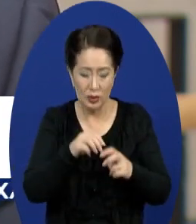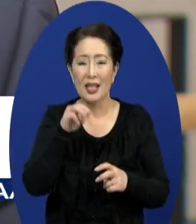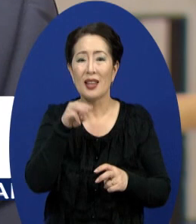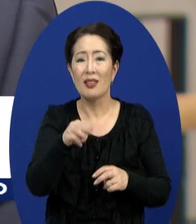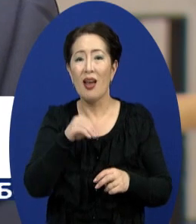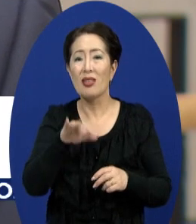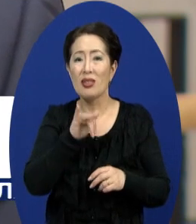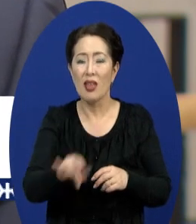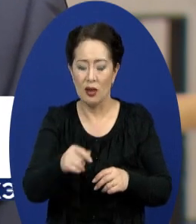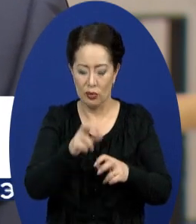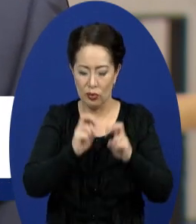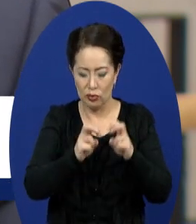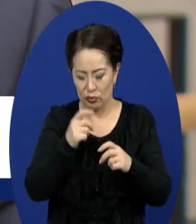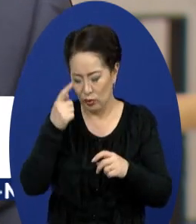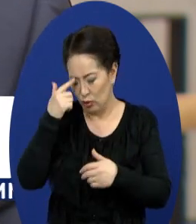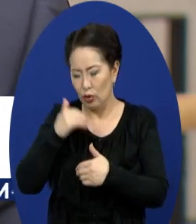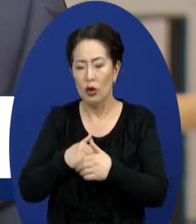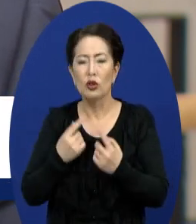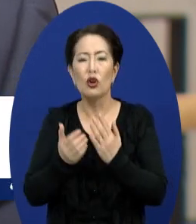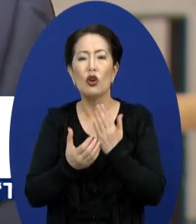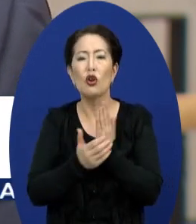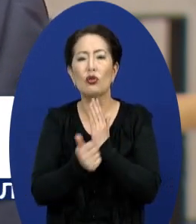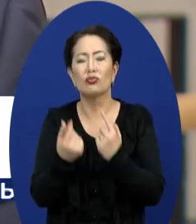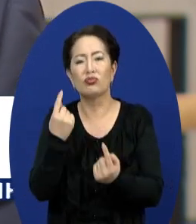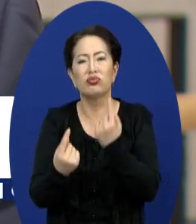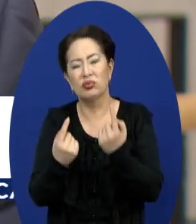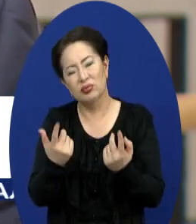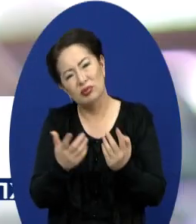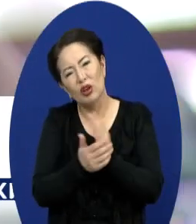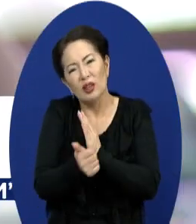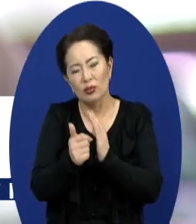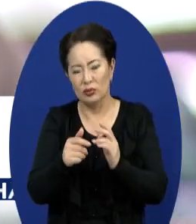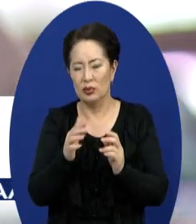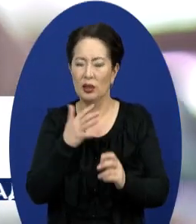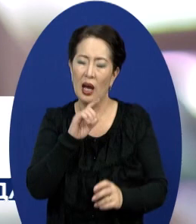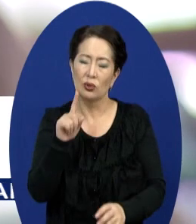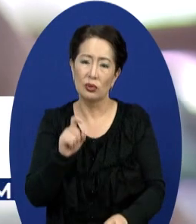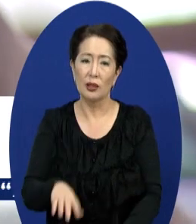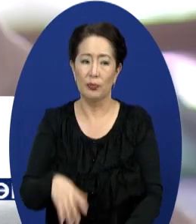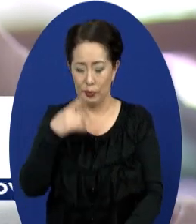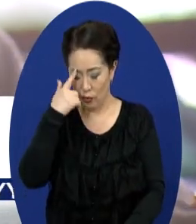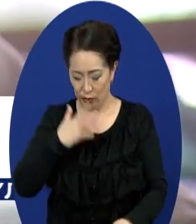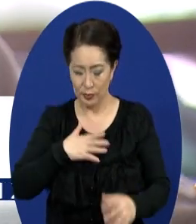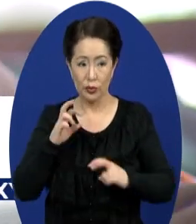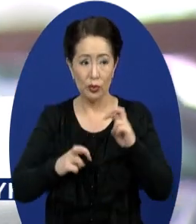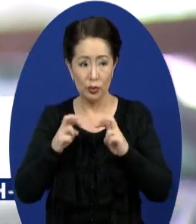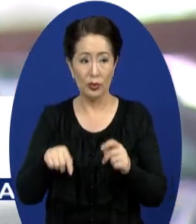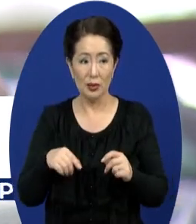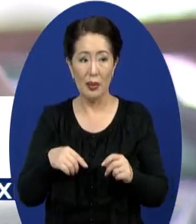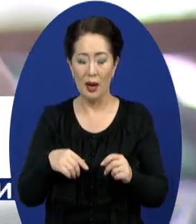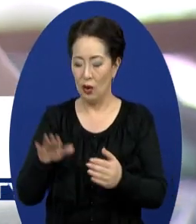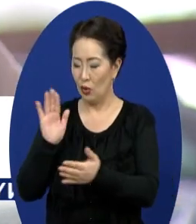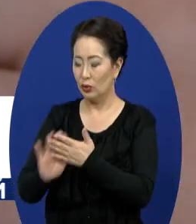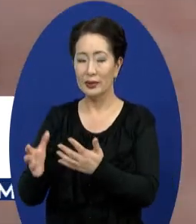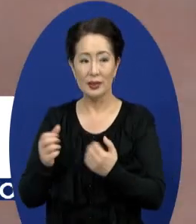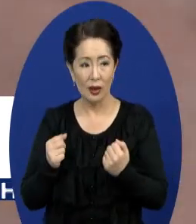үйлдвэрсэн бүтээгдэхүүнүүд бас өөрчлөлт чадвар жоохон хэцүү суултай байгаад байдаг. Дотоодын үйлдвэрлэлийг худалдаа авалтаар эргэлтийн